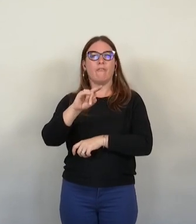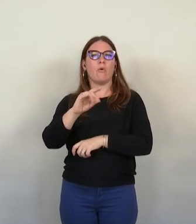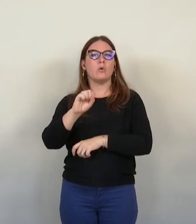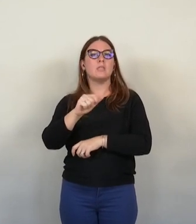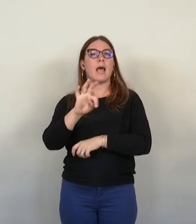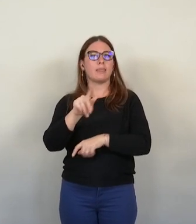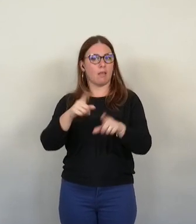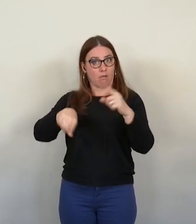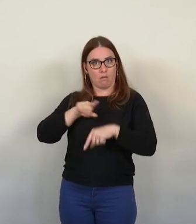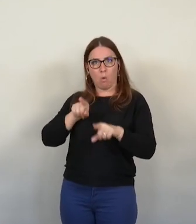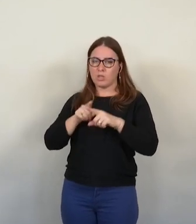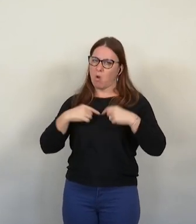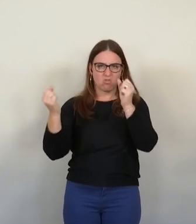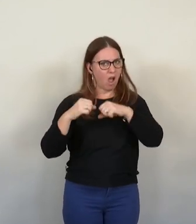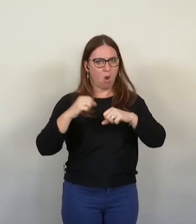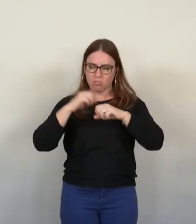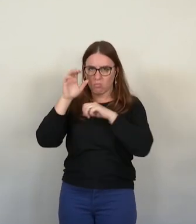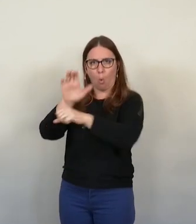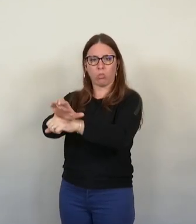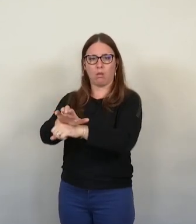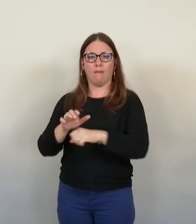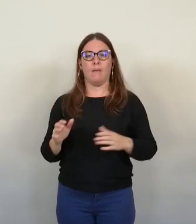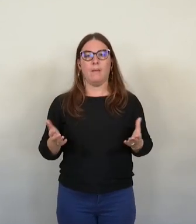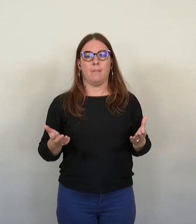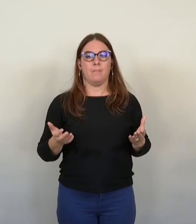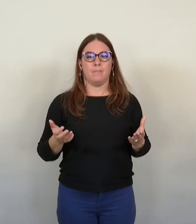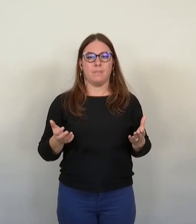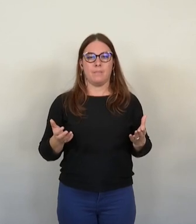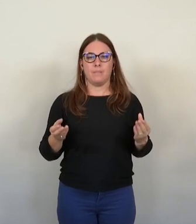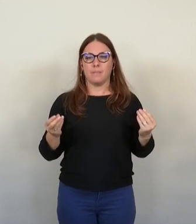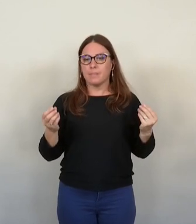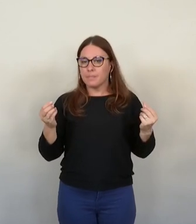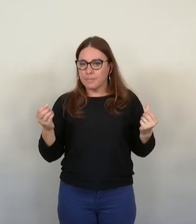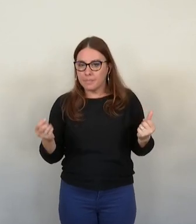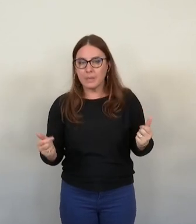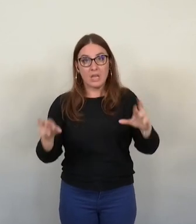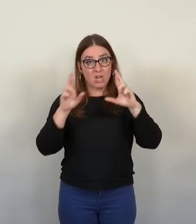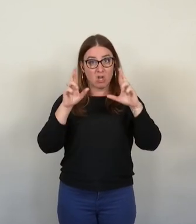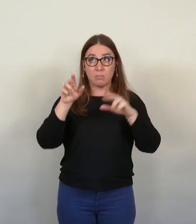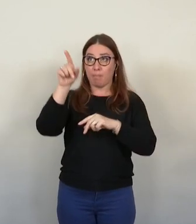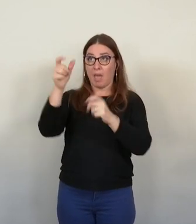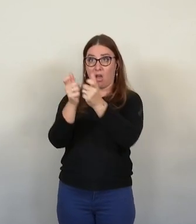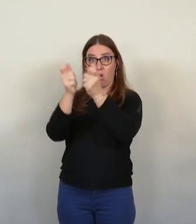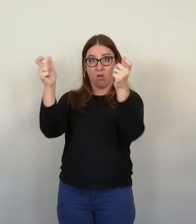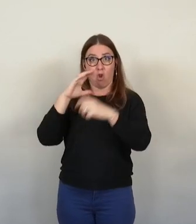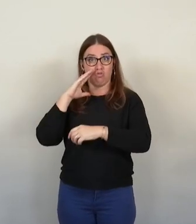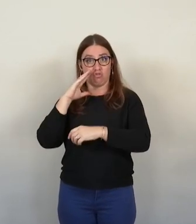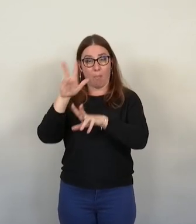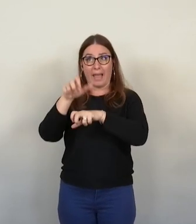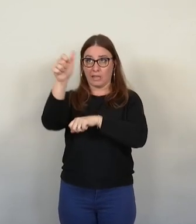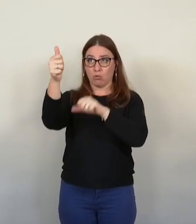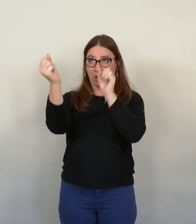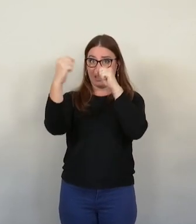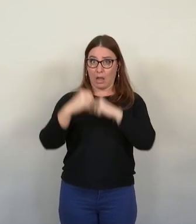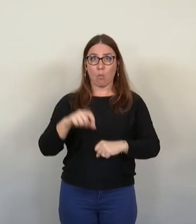parfaitement aligné là aussi je je j'espère que la la Chambre d'Agriculture est alignée sur ses objectifs parce qu'ils